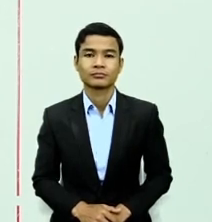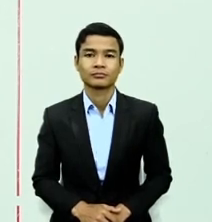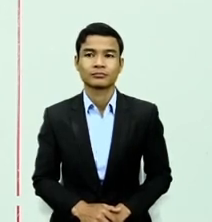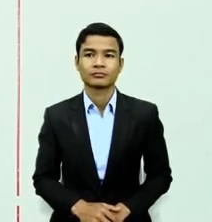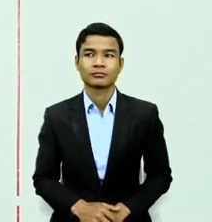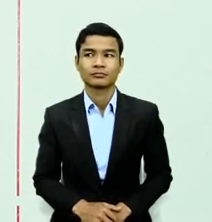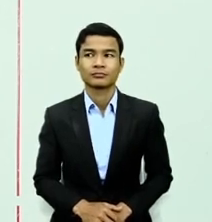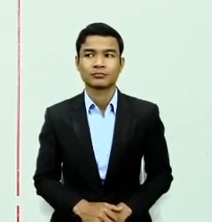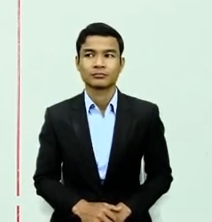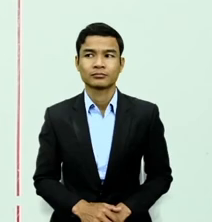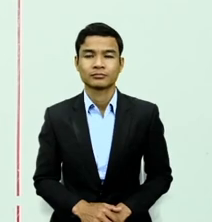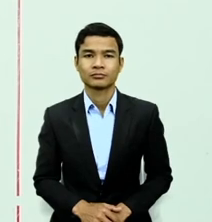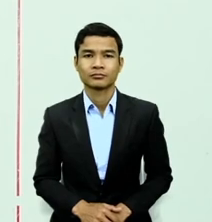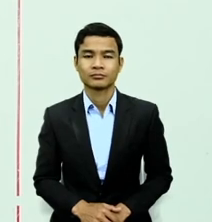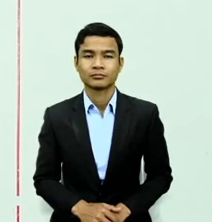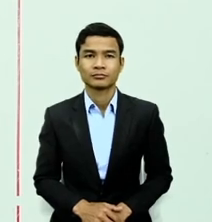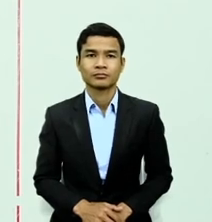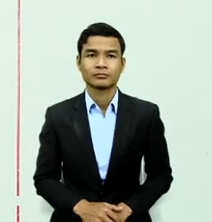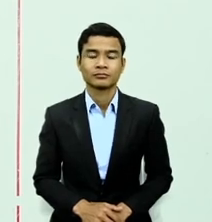chà